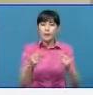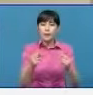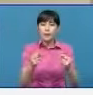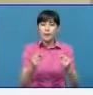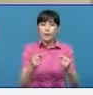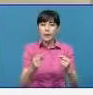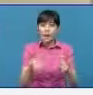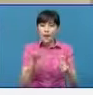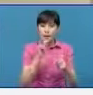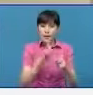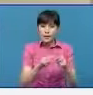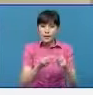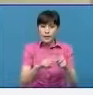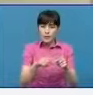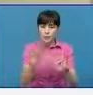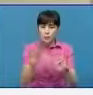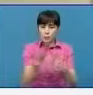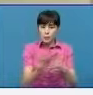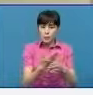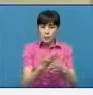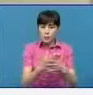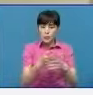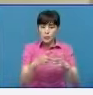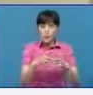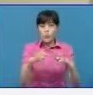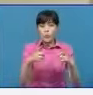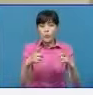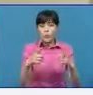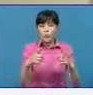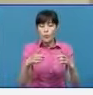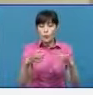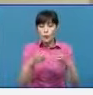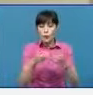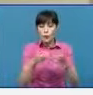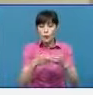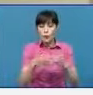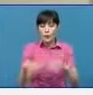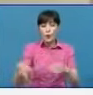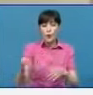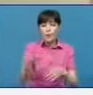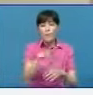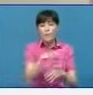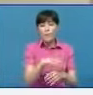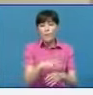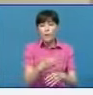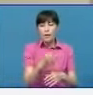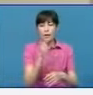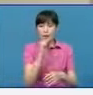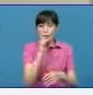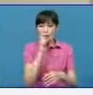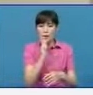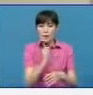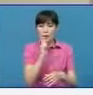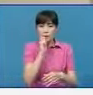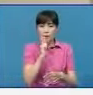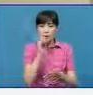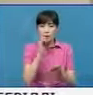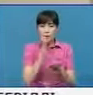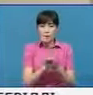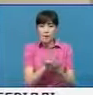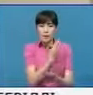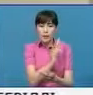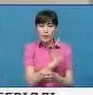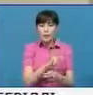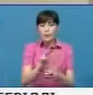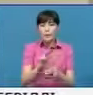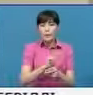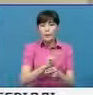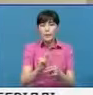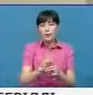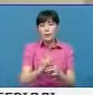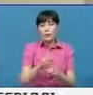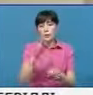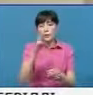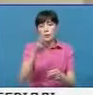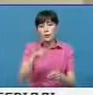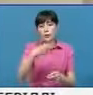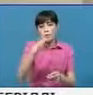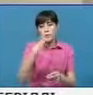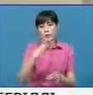жедел жәрдем бөлімі бар, және де стоматология бар, емхана бар. Соның ішінде